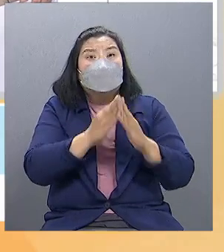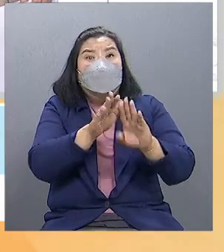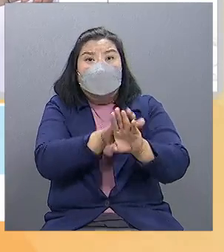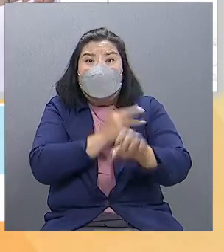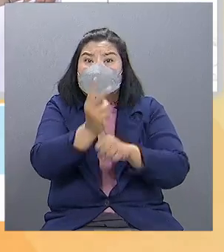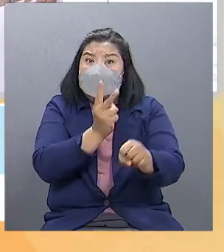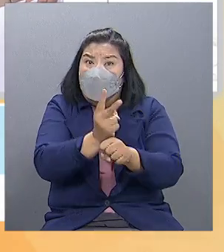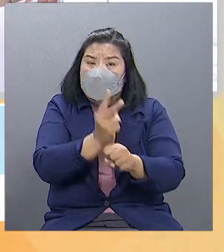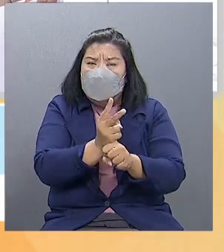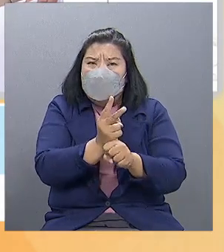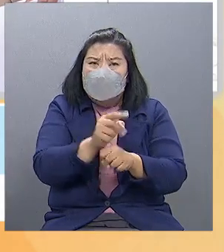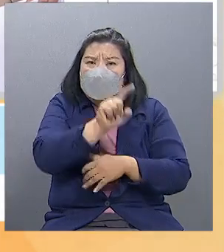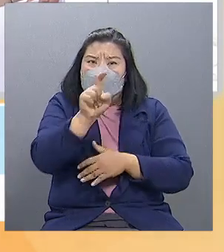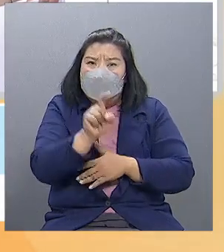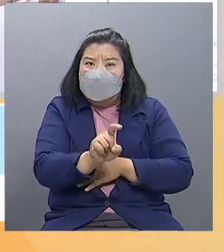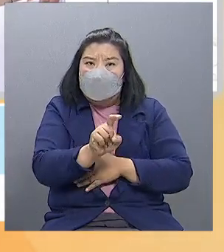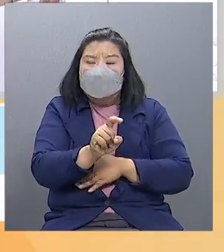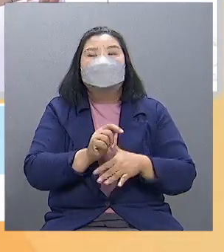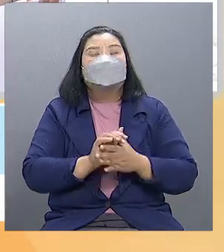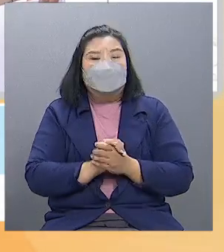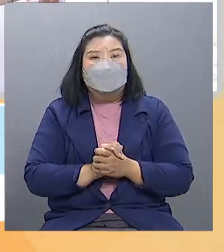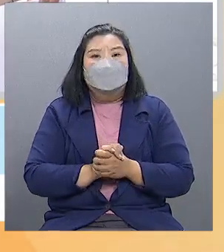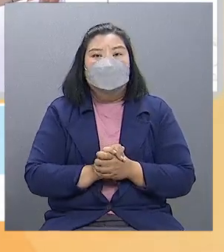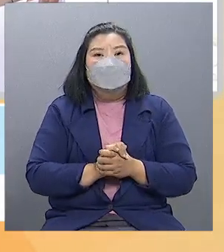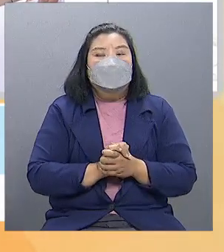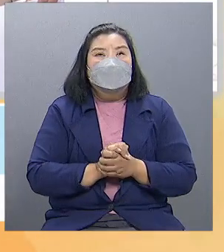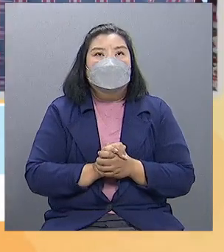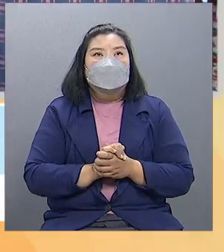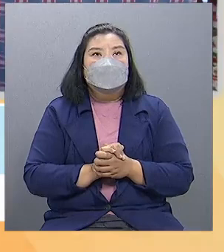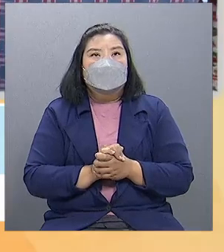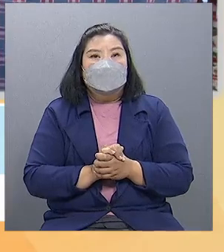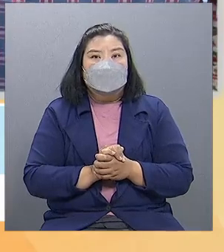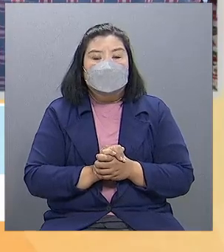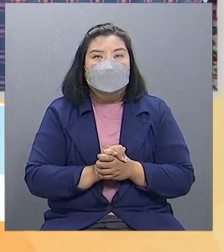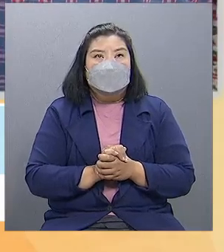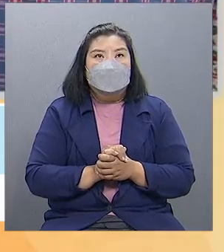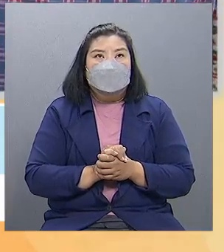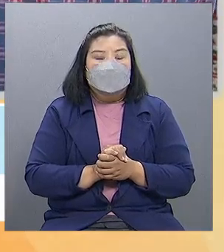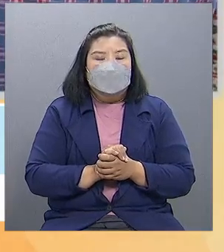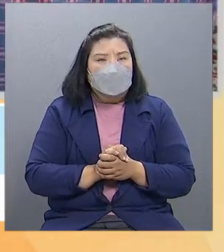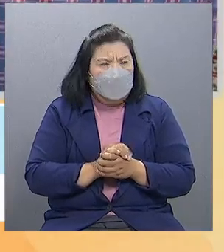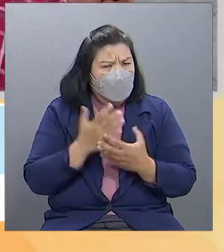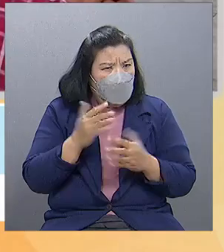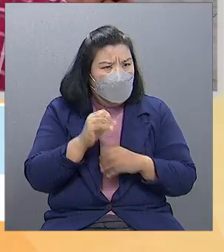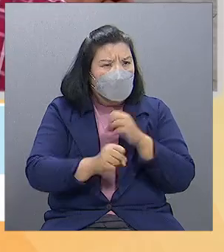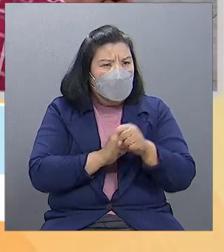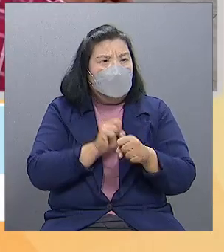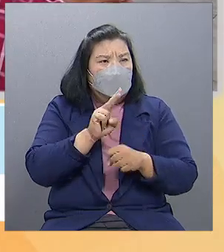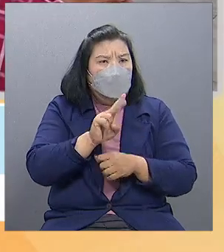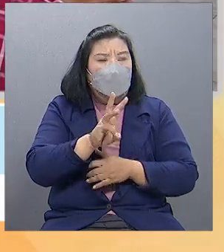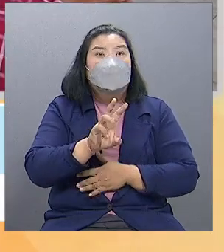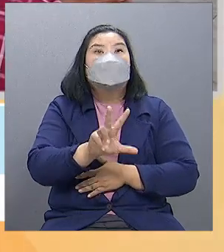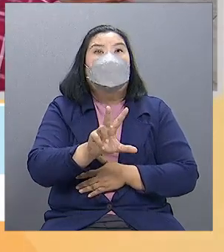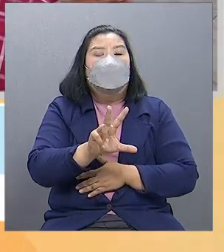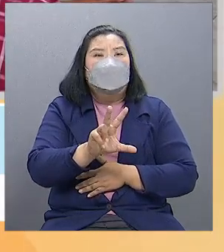ี่ผมดเองฟต Graham Negerเมื่ประมาณปี 6.3มันเป็การณเจาจัยผดของผู้ประกอบแัàn